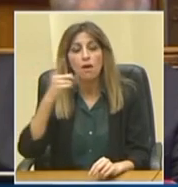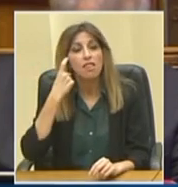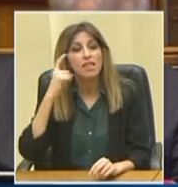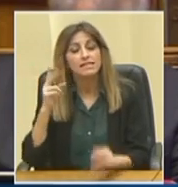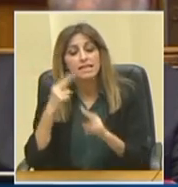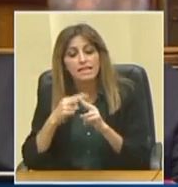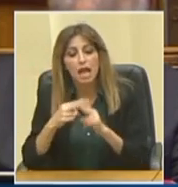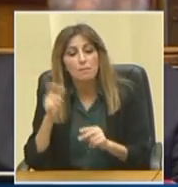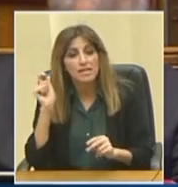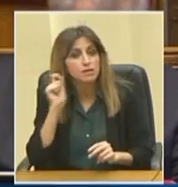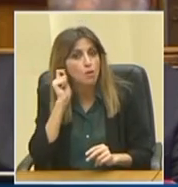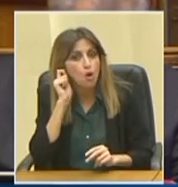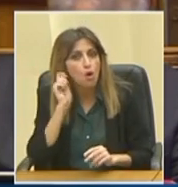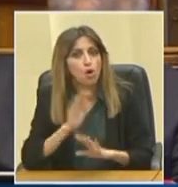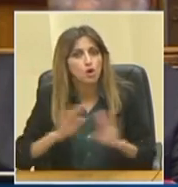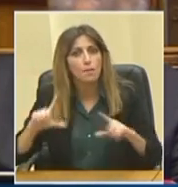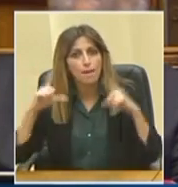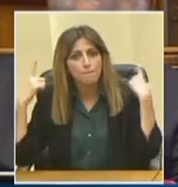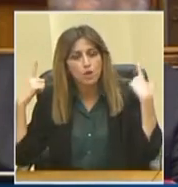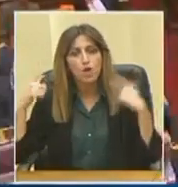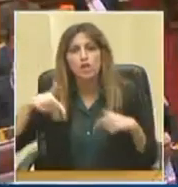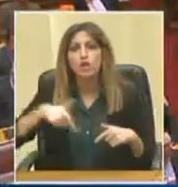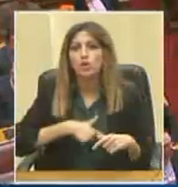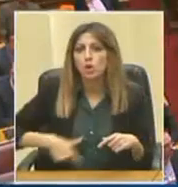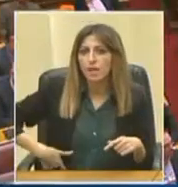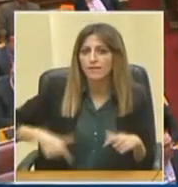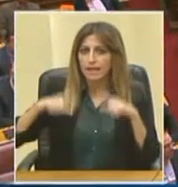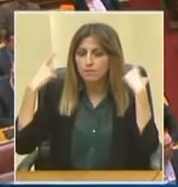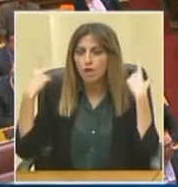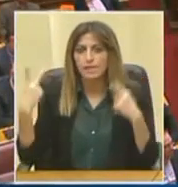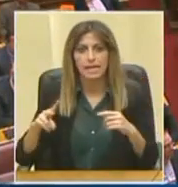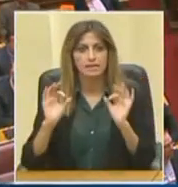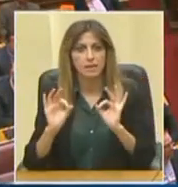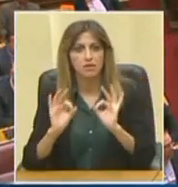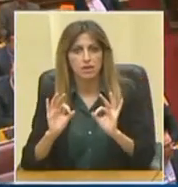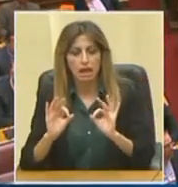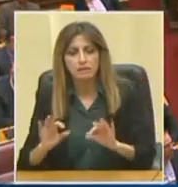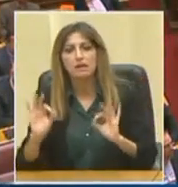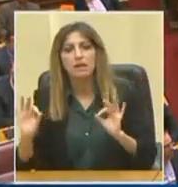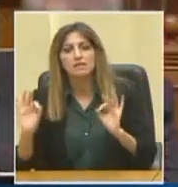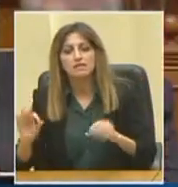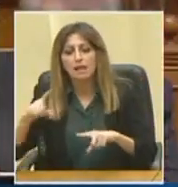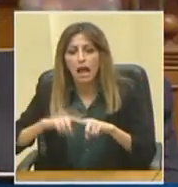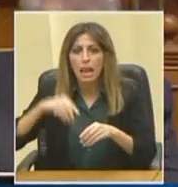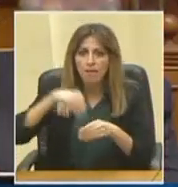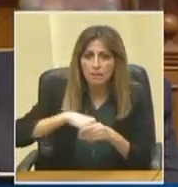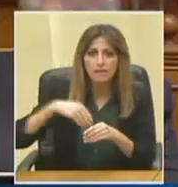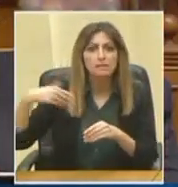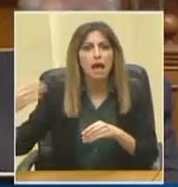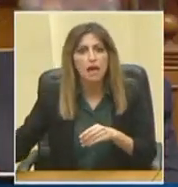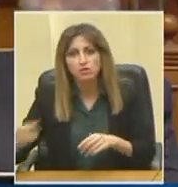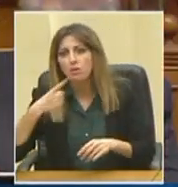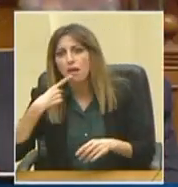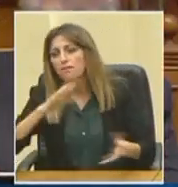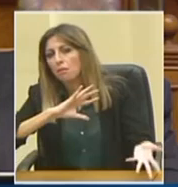Αλλά, εν πάση περιπτώσει, άλλα λέτε έξω, άλλα λέτε μέσα. Όπως χθες άλλα είπατε στη Σερβία που πήγατε, άλλα λέτε στο εξωτερικό.